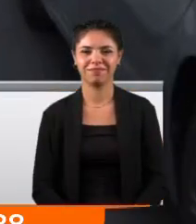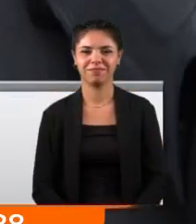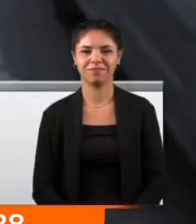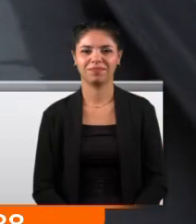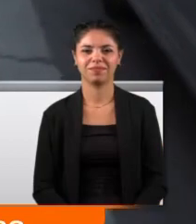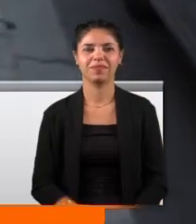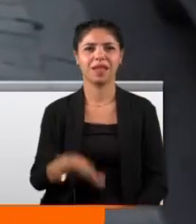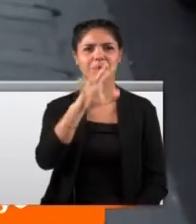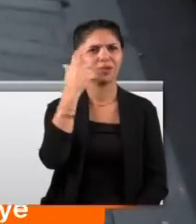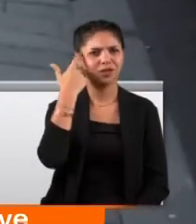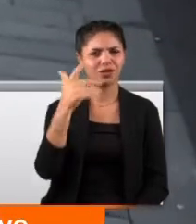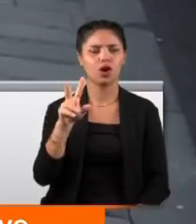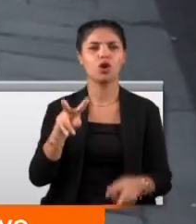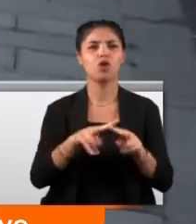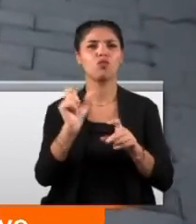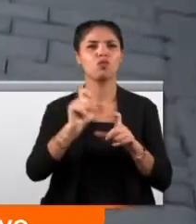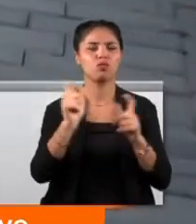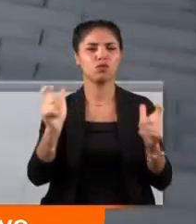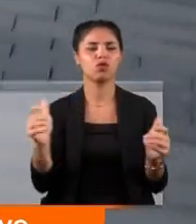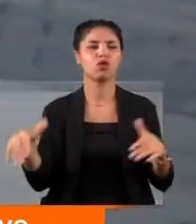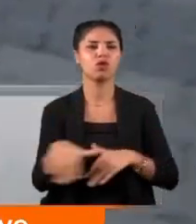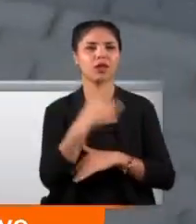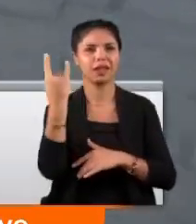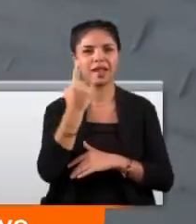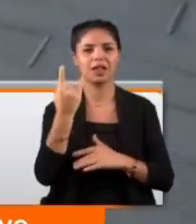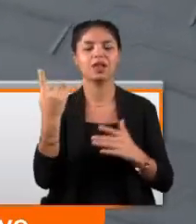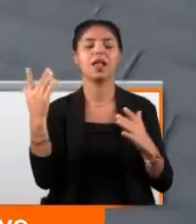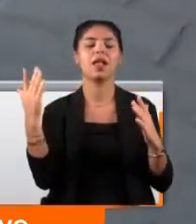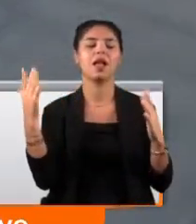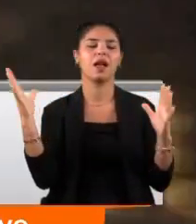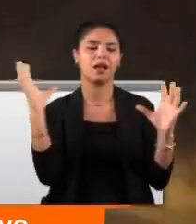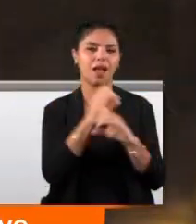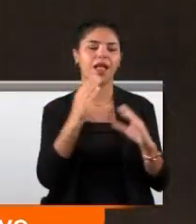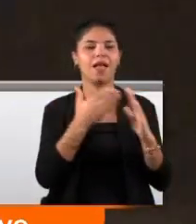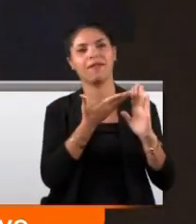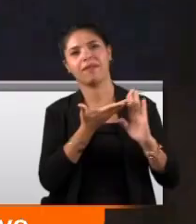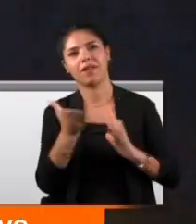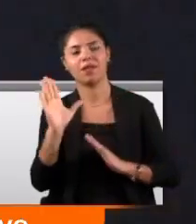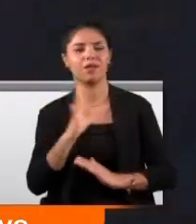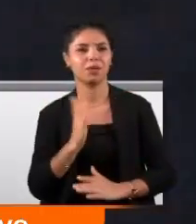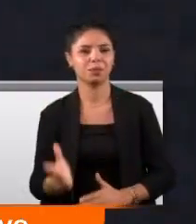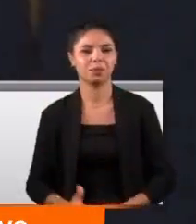Şaşkın bakışlar altında Muş sokaklarında gezen ikili Hava kararınca da evin yolunu tutuyor